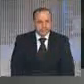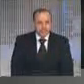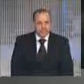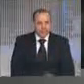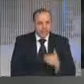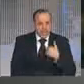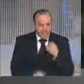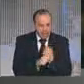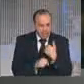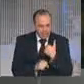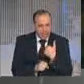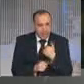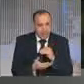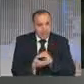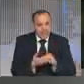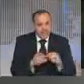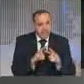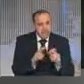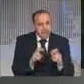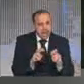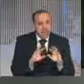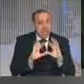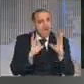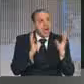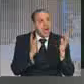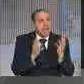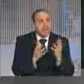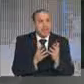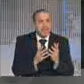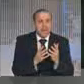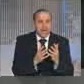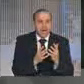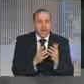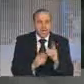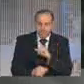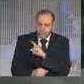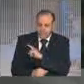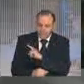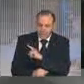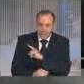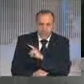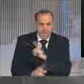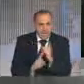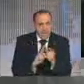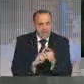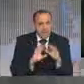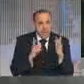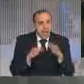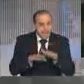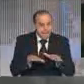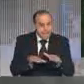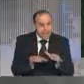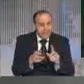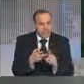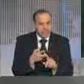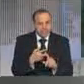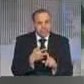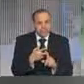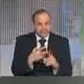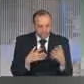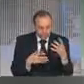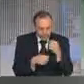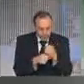مشروعي هو مكتب دراسات حول البيئه في مدنين اهتم بالبيئه البحريه سرتو في